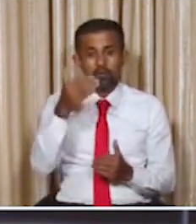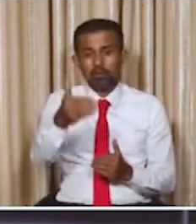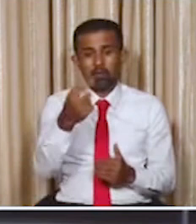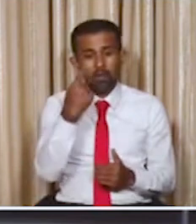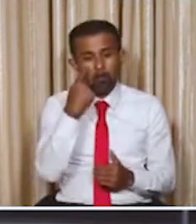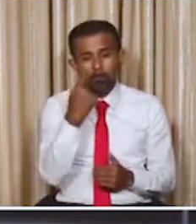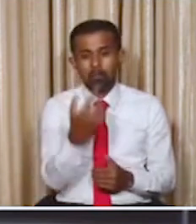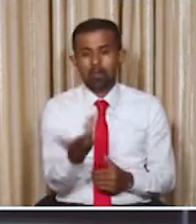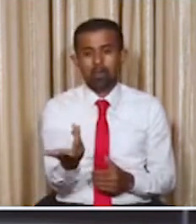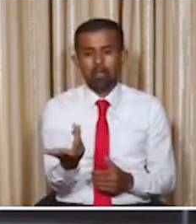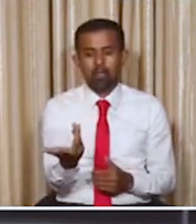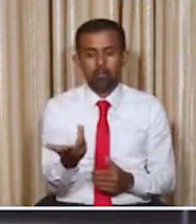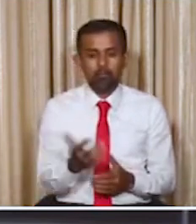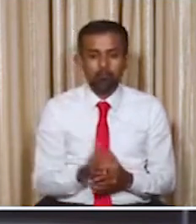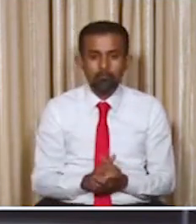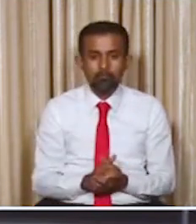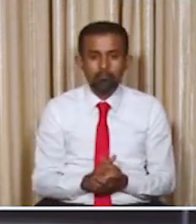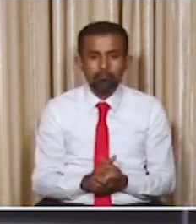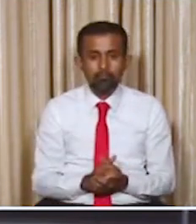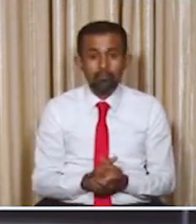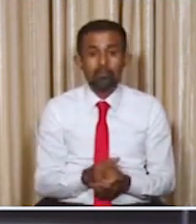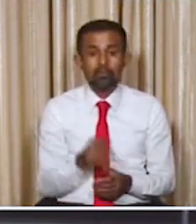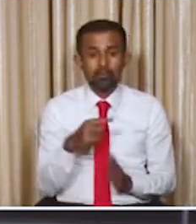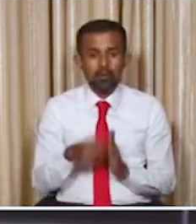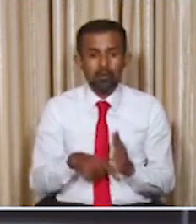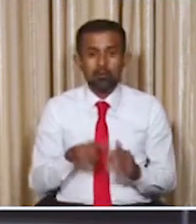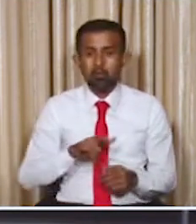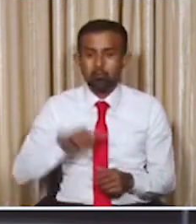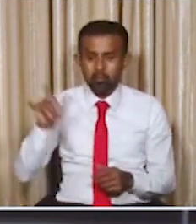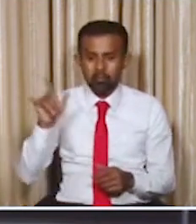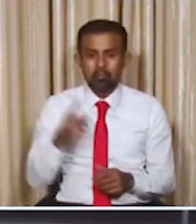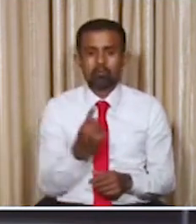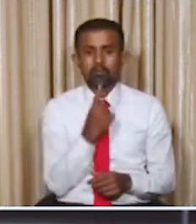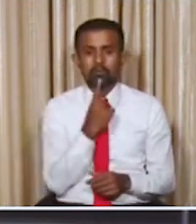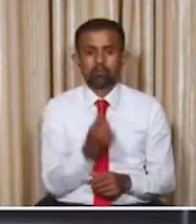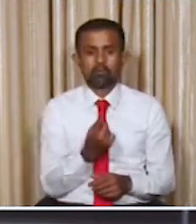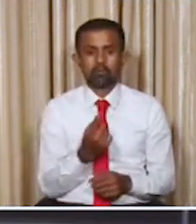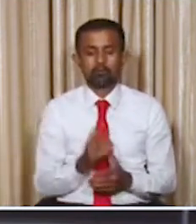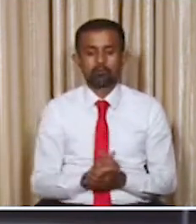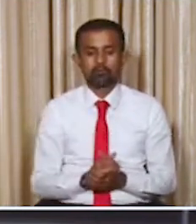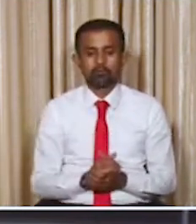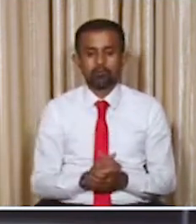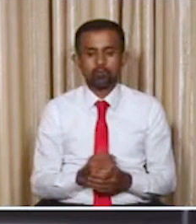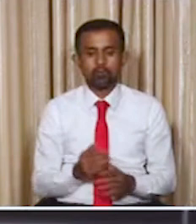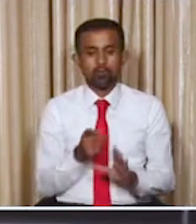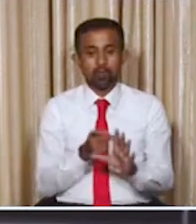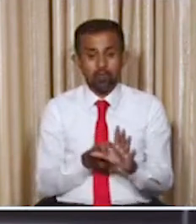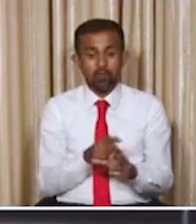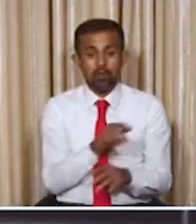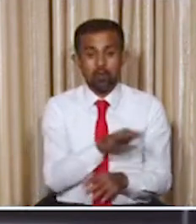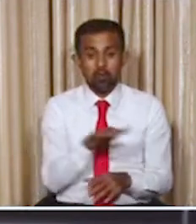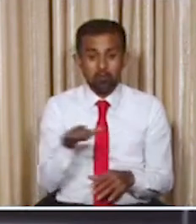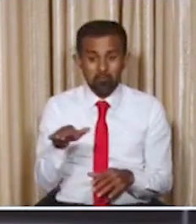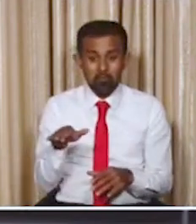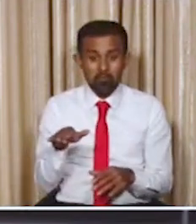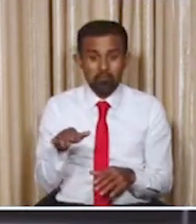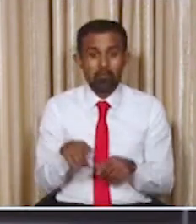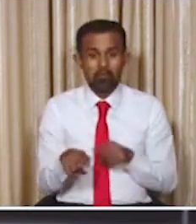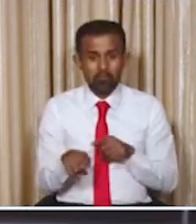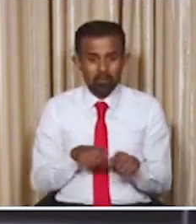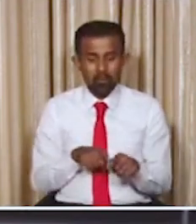penne naha kiyana tanai eegolu inne. Ekai eegolu me raten yanna hadanawa kiyala kiyanne. Ithin api me taruna parapurata me